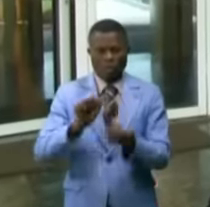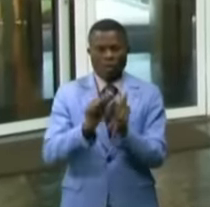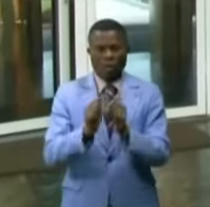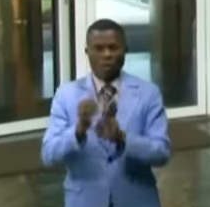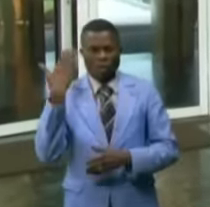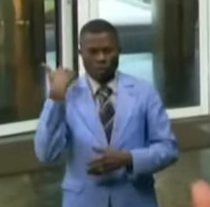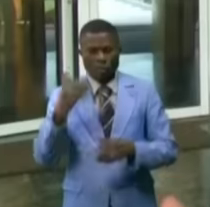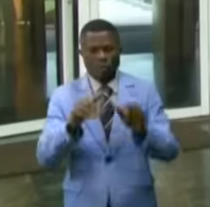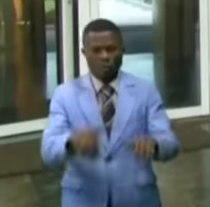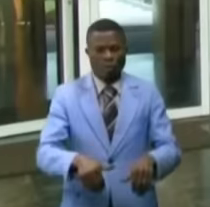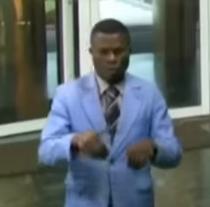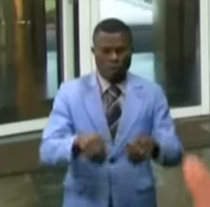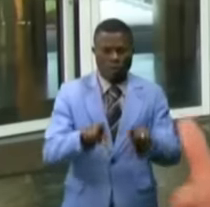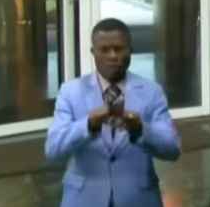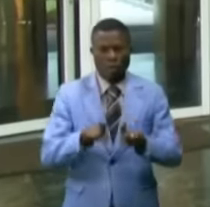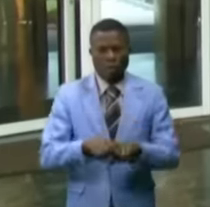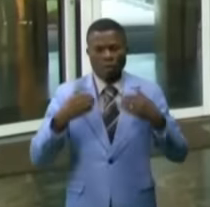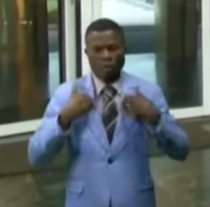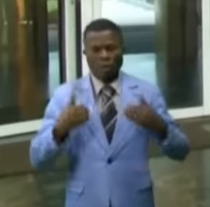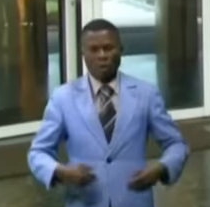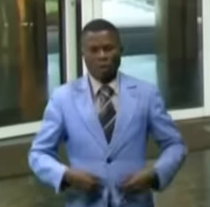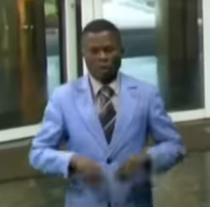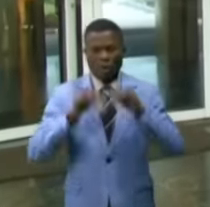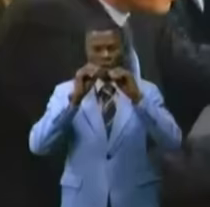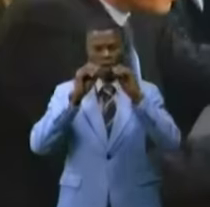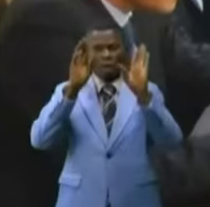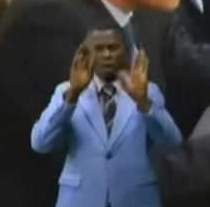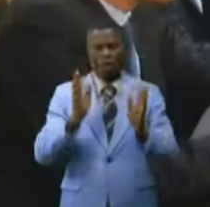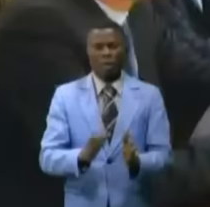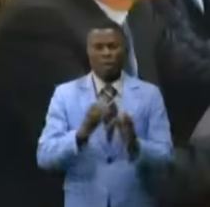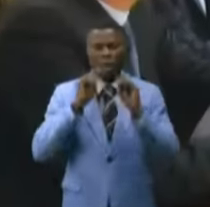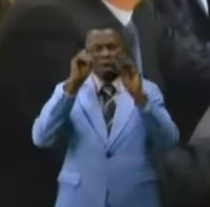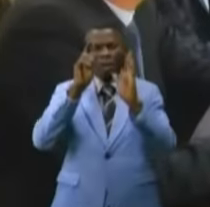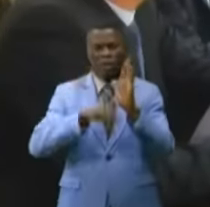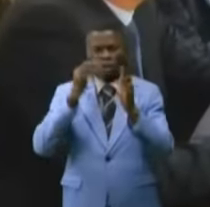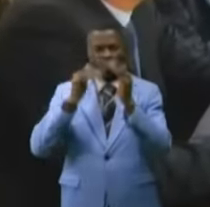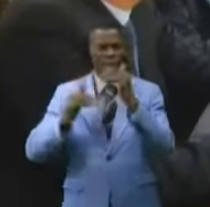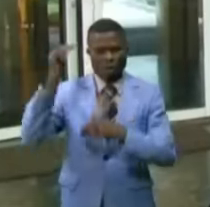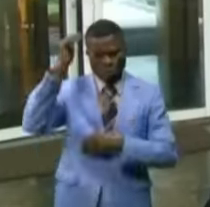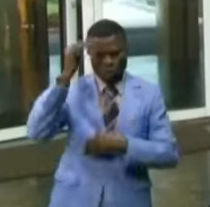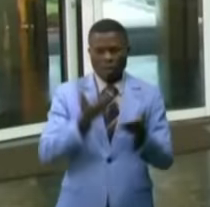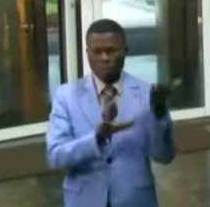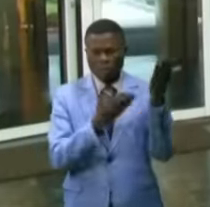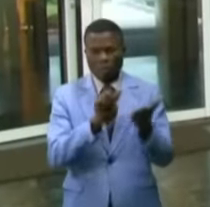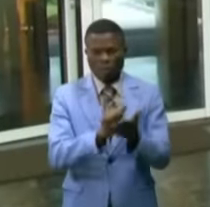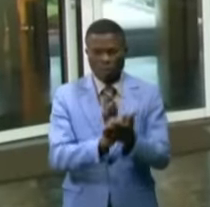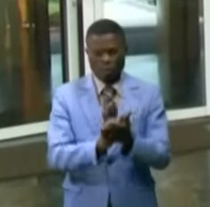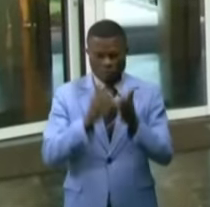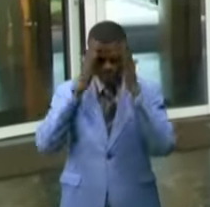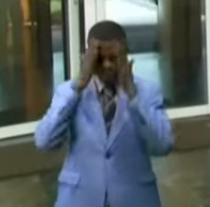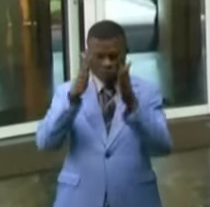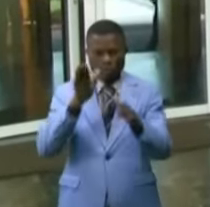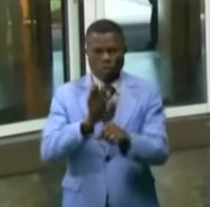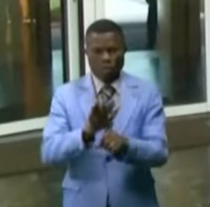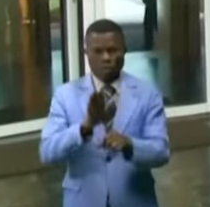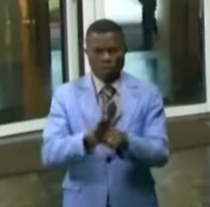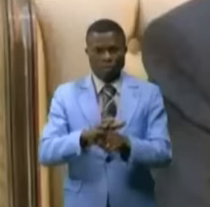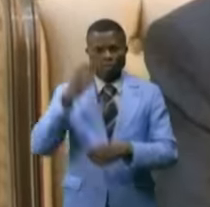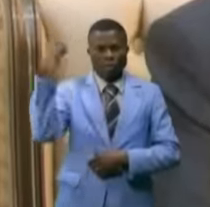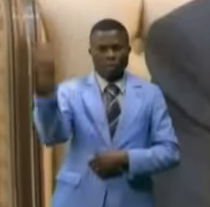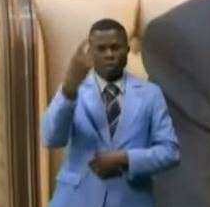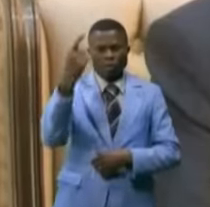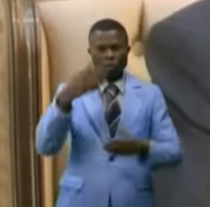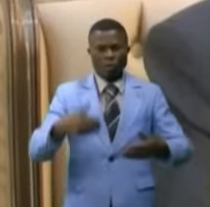de l'agriculture, de la santé, de l'enseignement supérieur. Donc ça, c'est un effort très important, avec une attention particulière au monde de la